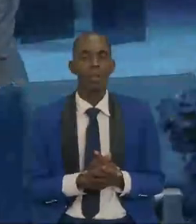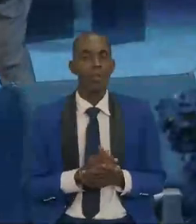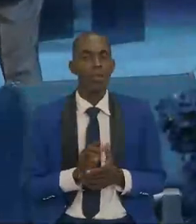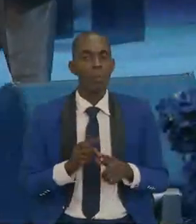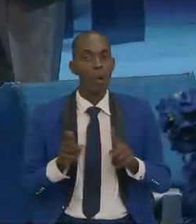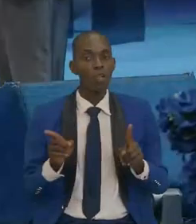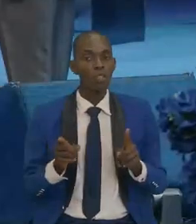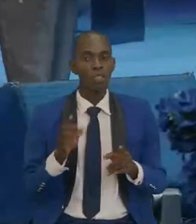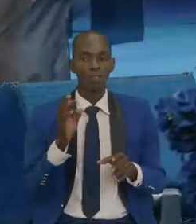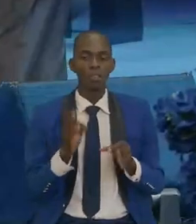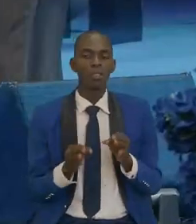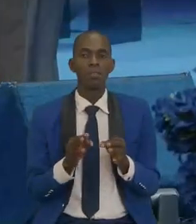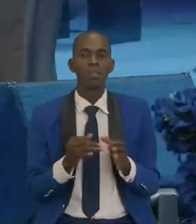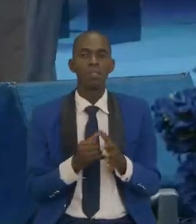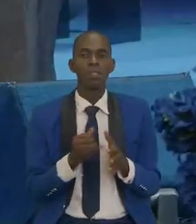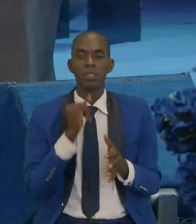C'est la même chose.